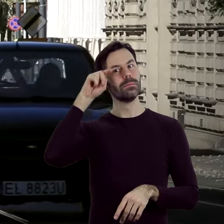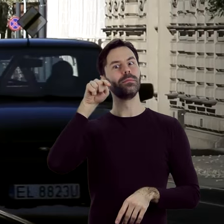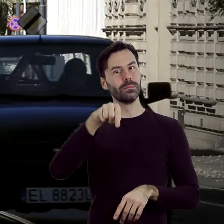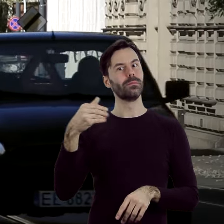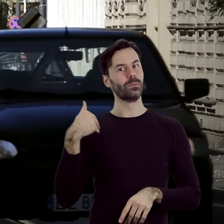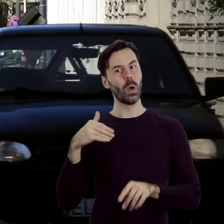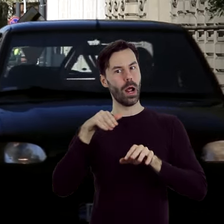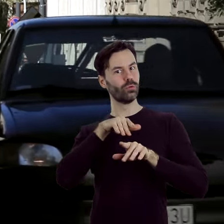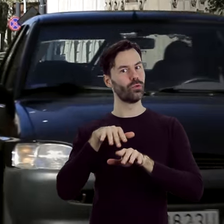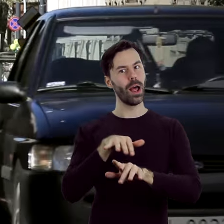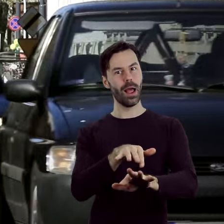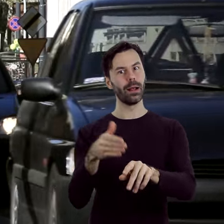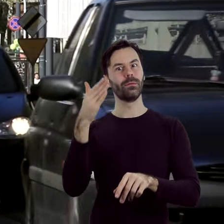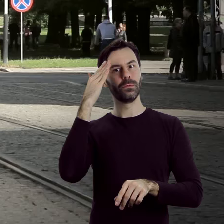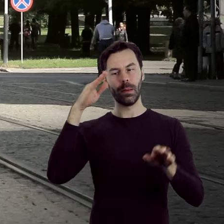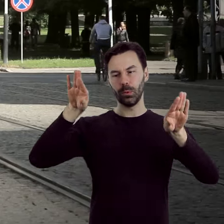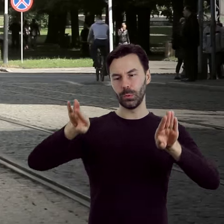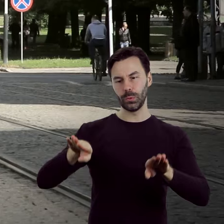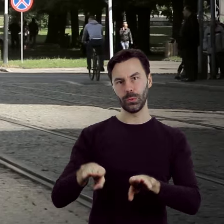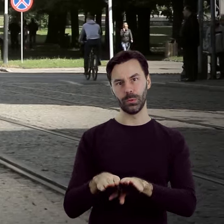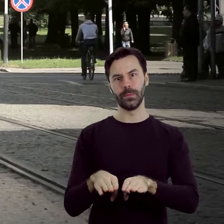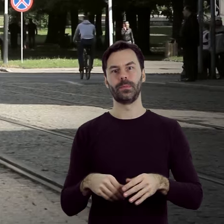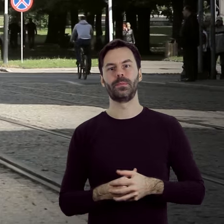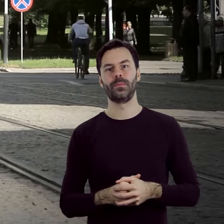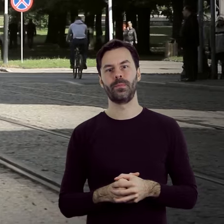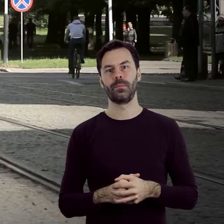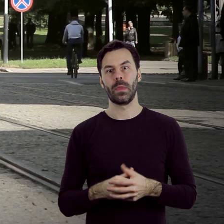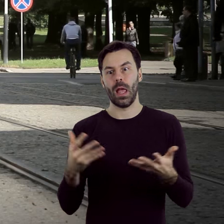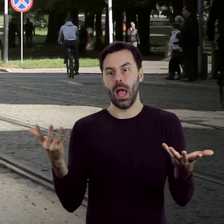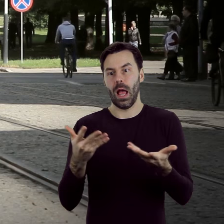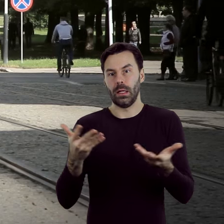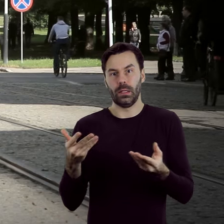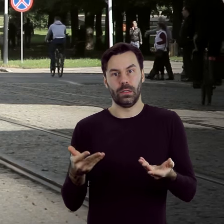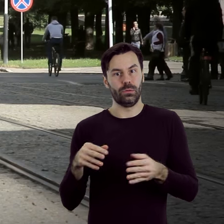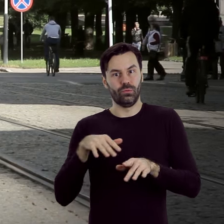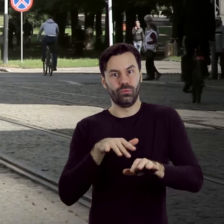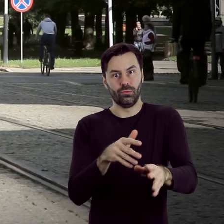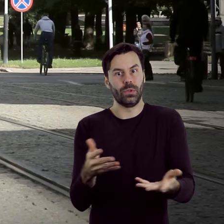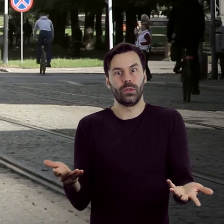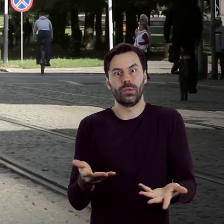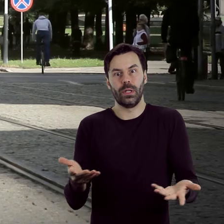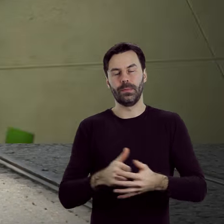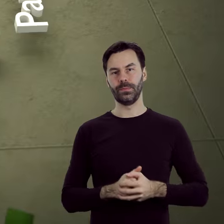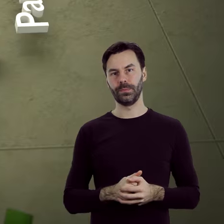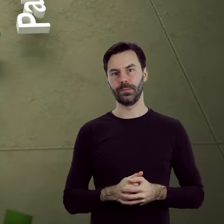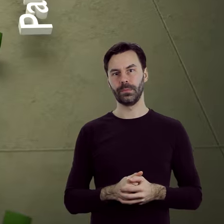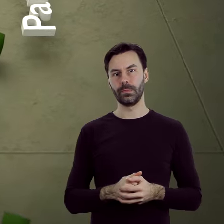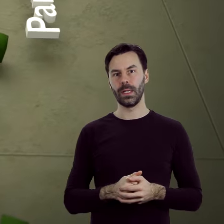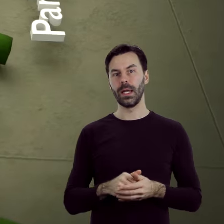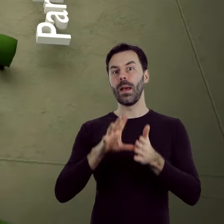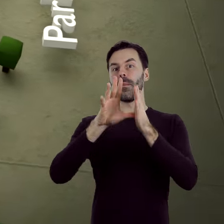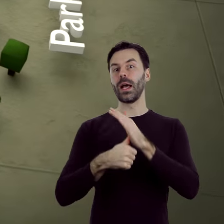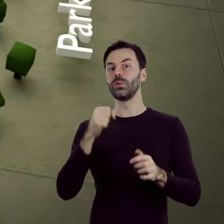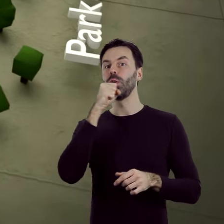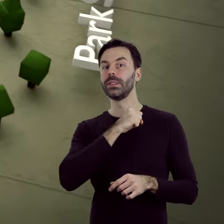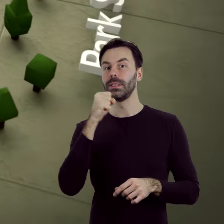możemy zorientować się, że jesteśmy w Dolinie Rzeki. Gdzie zatem ona jest? Stare